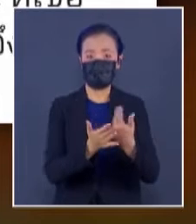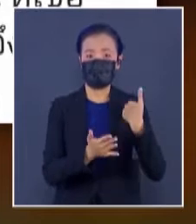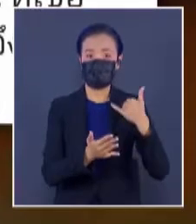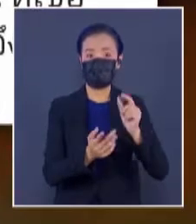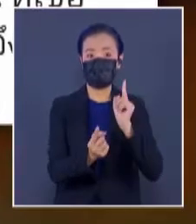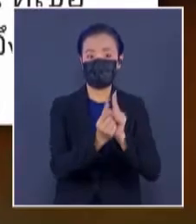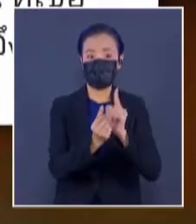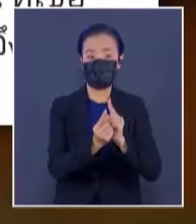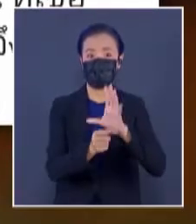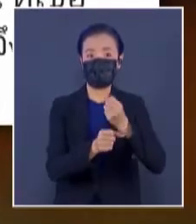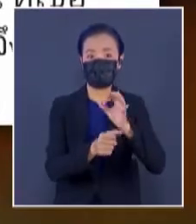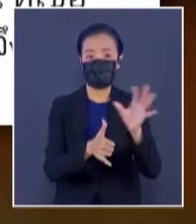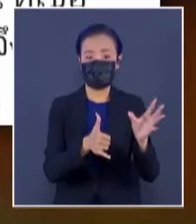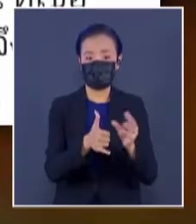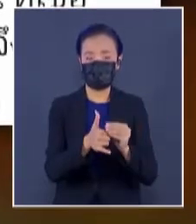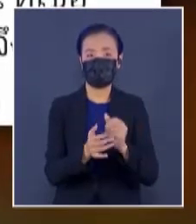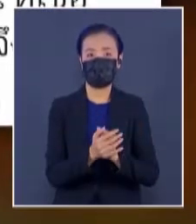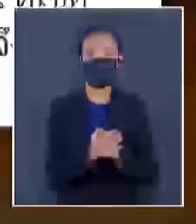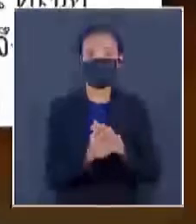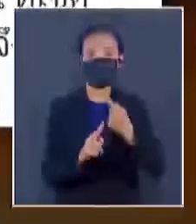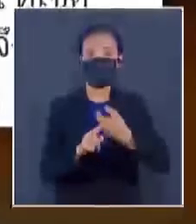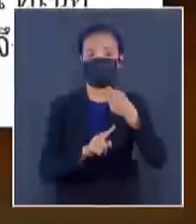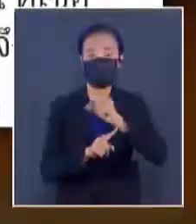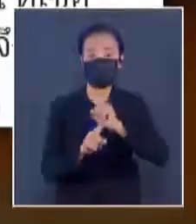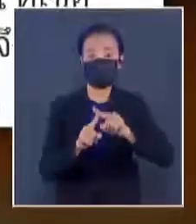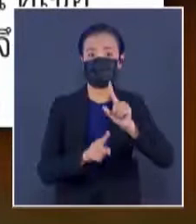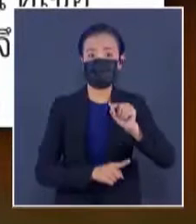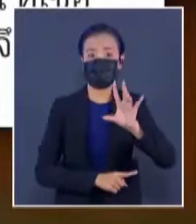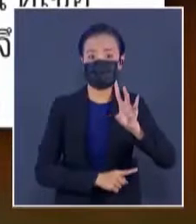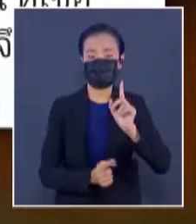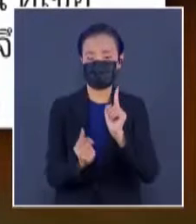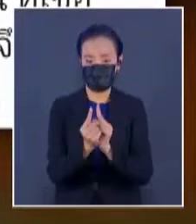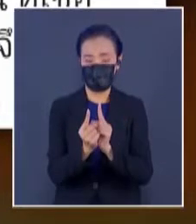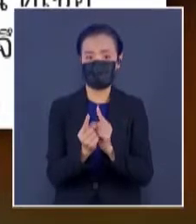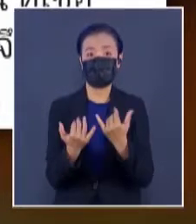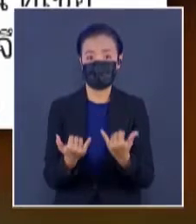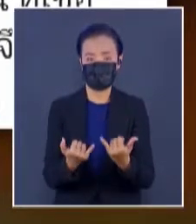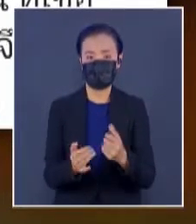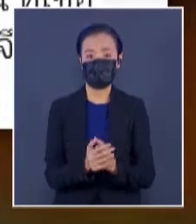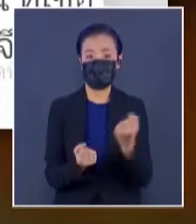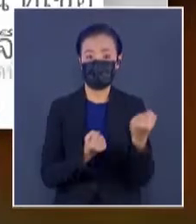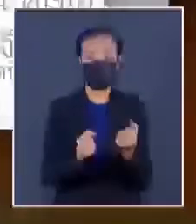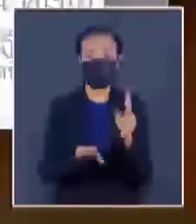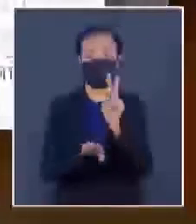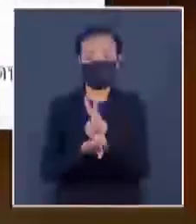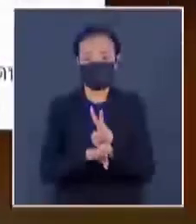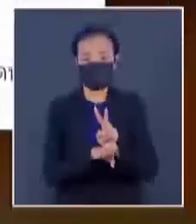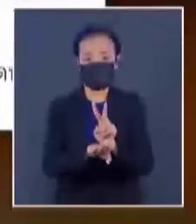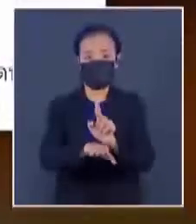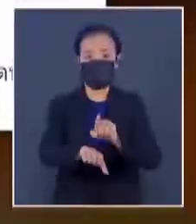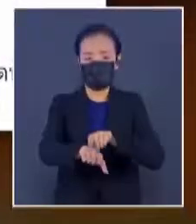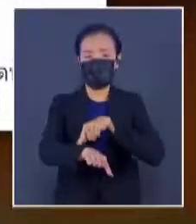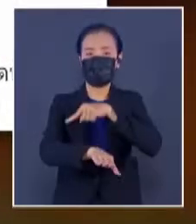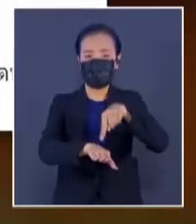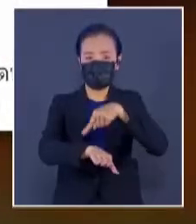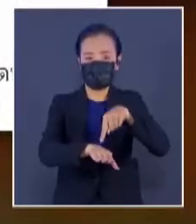ไปเจอคนที่เป็นโควิชเมื่อวันที่ 27ตุลาคมก่อนที่จะมาพบเธอค่ะแล้วก็ได้นั่งรถคันเดียวกันนานหลาย